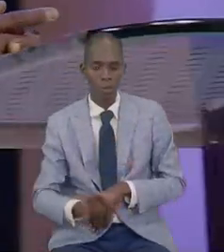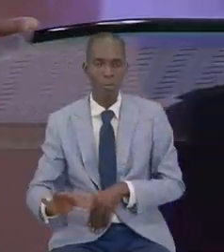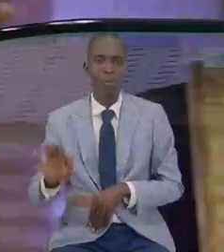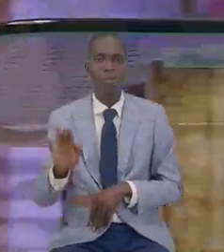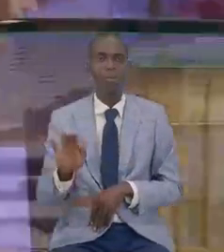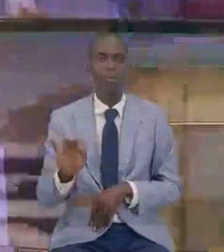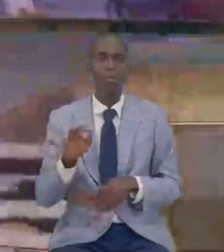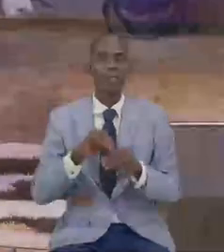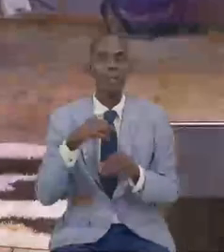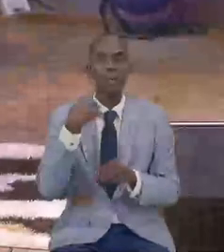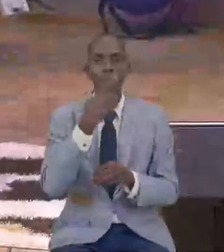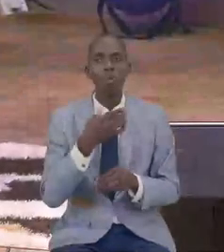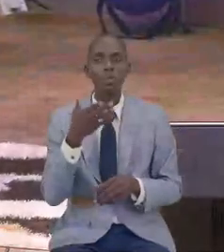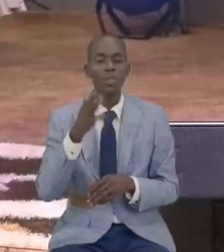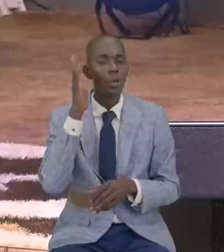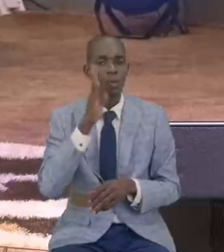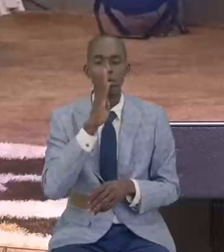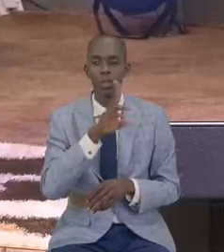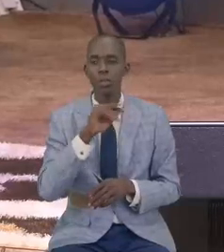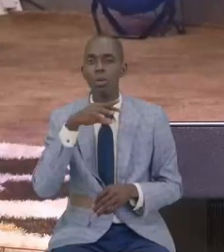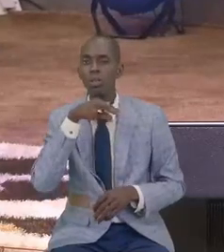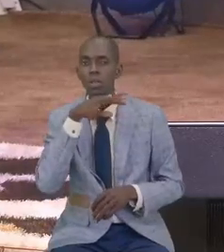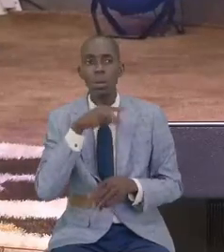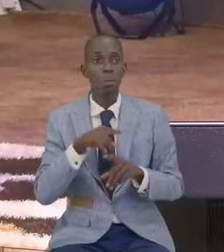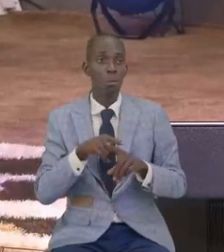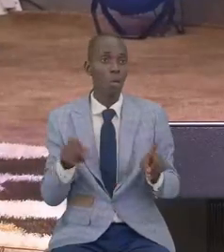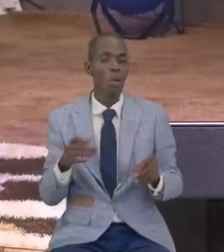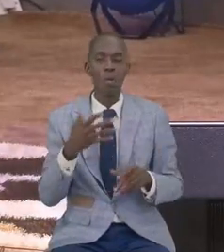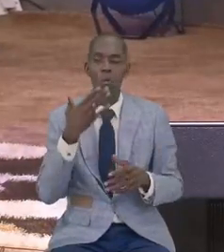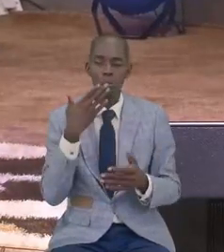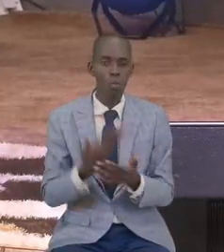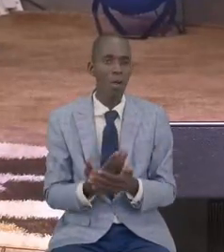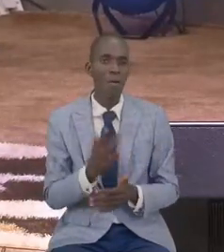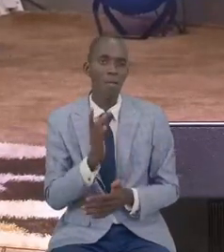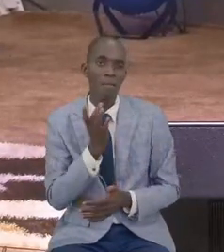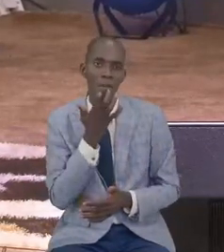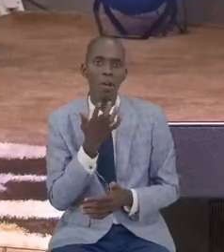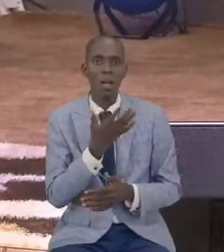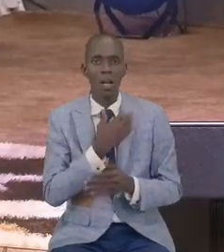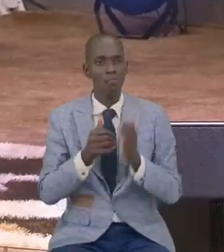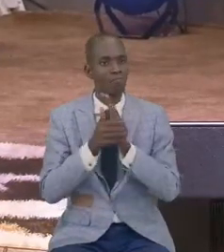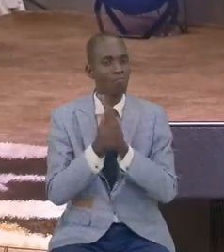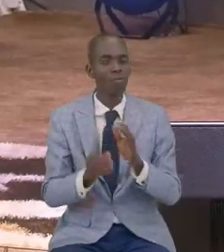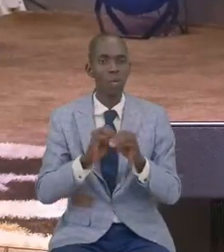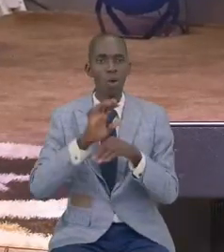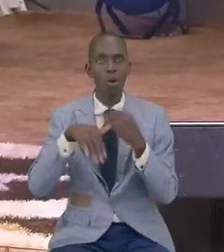gens, de jeunes garçons sans défaut corporel, beaux de figure, doués de